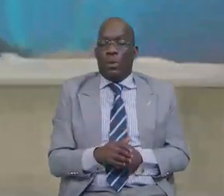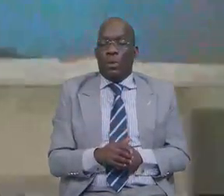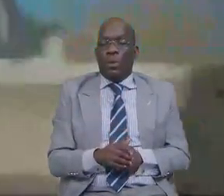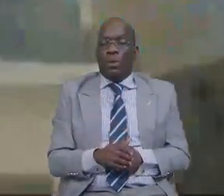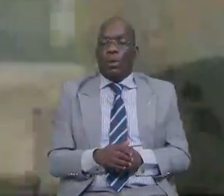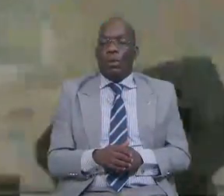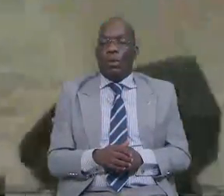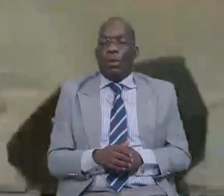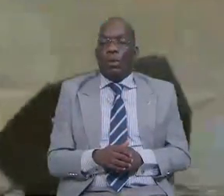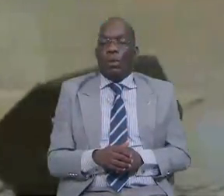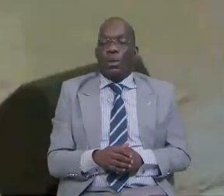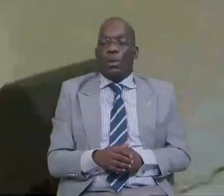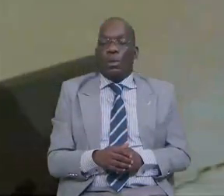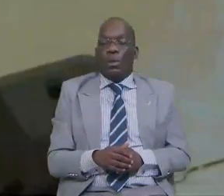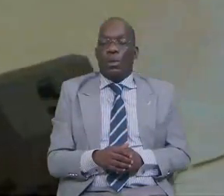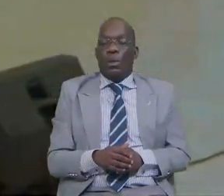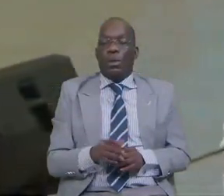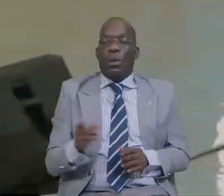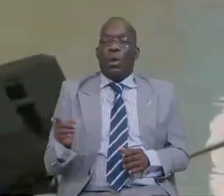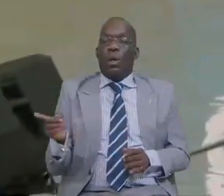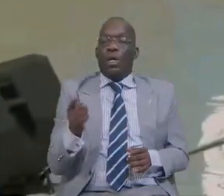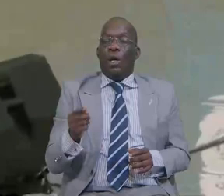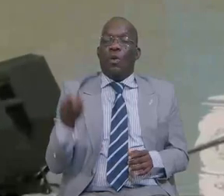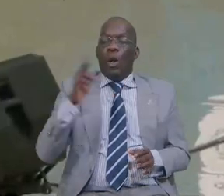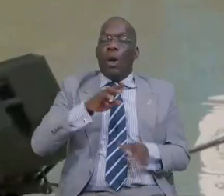Nous étions dans ce pays, tous blancs.